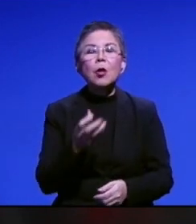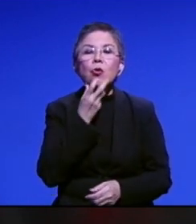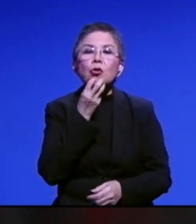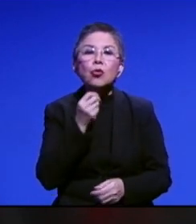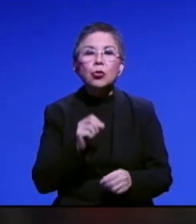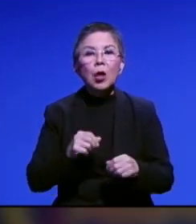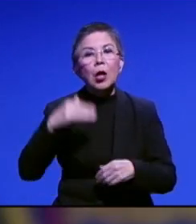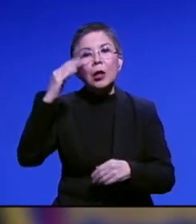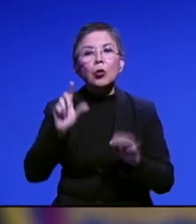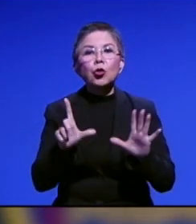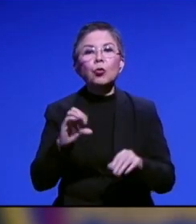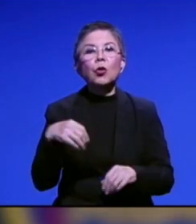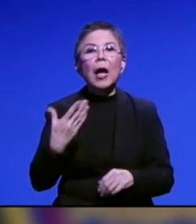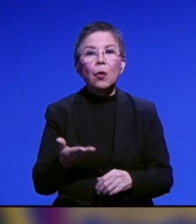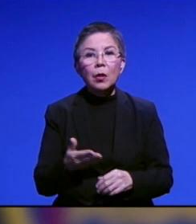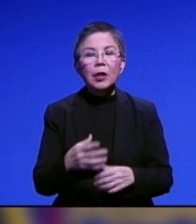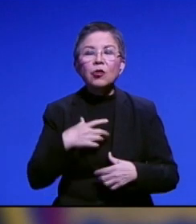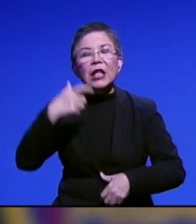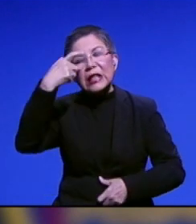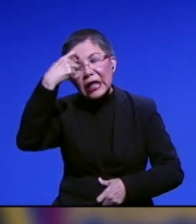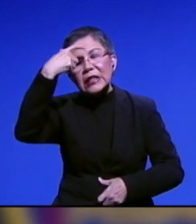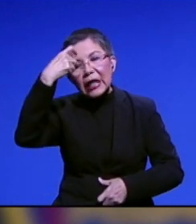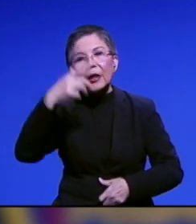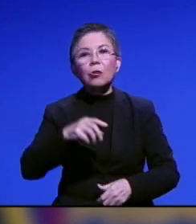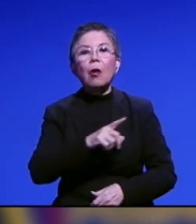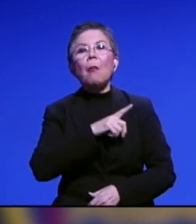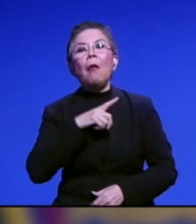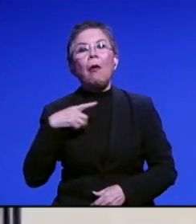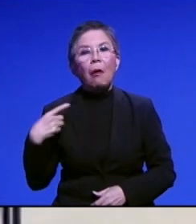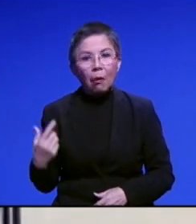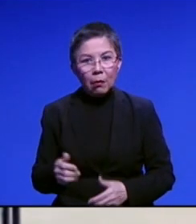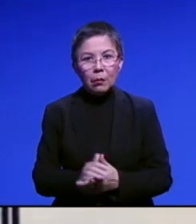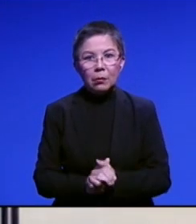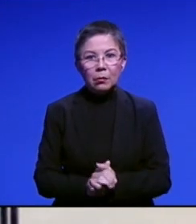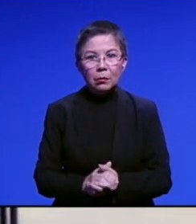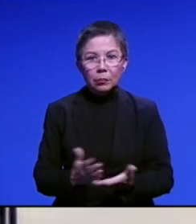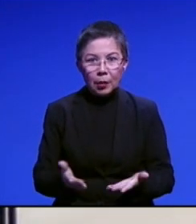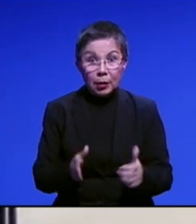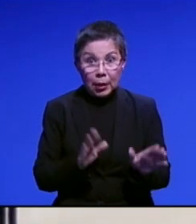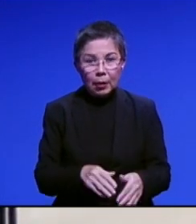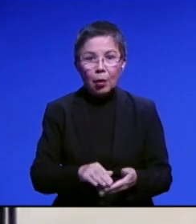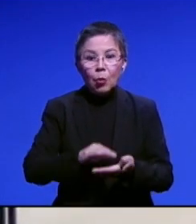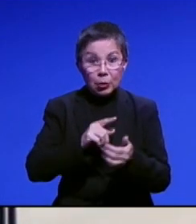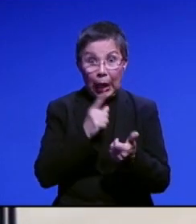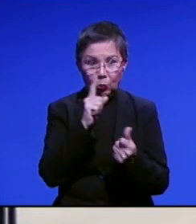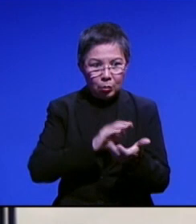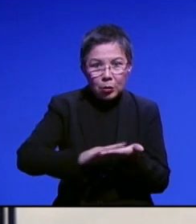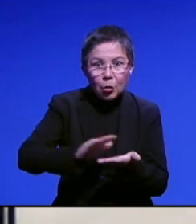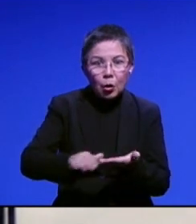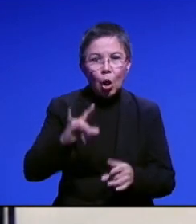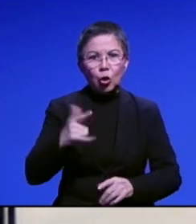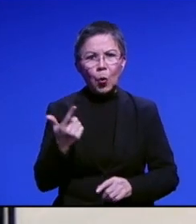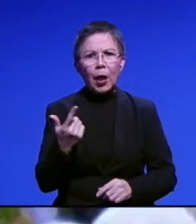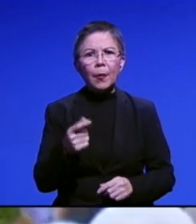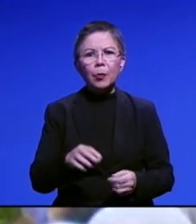di atas 70 tahun dan menderita sakit berkepanjangan. Tidak hanya gerasi, Jokowi juga disorot